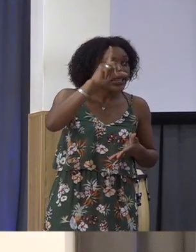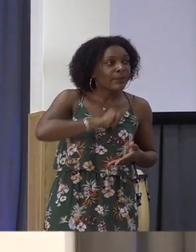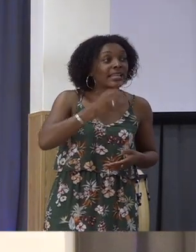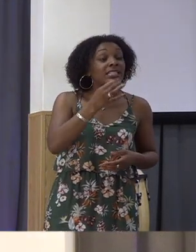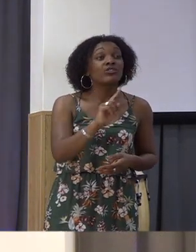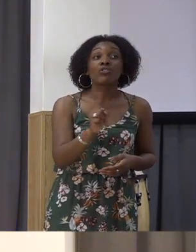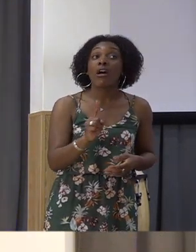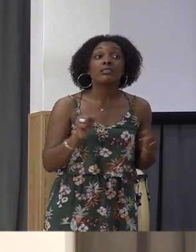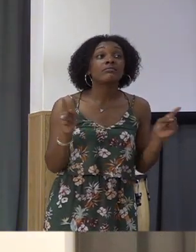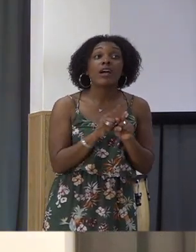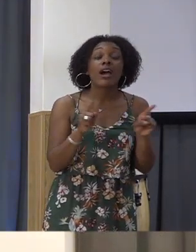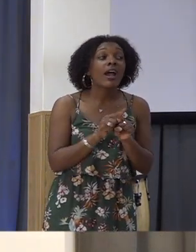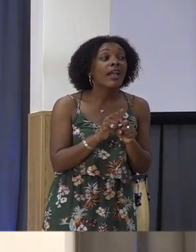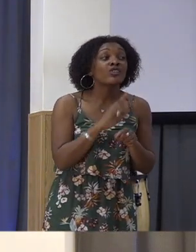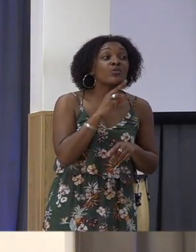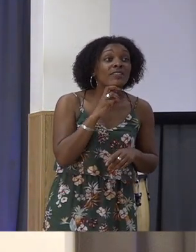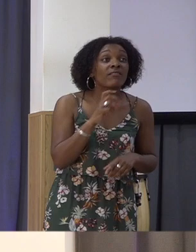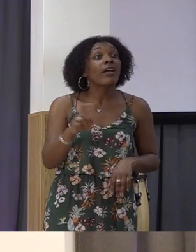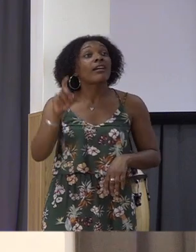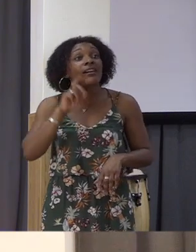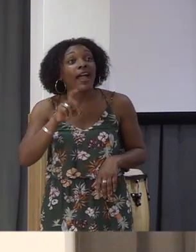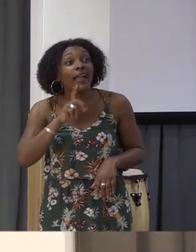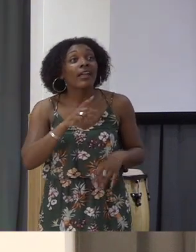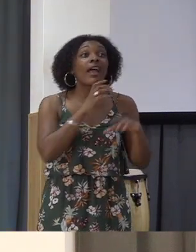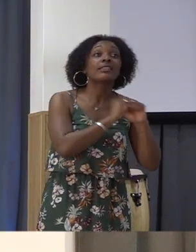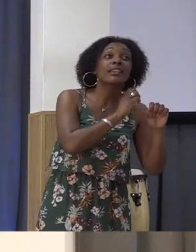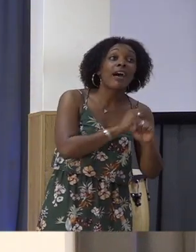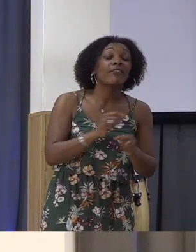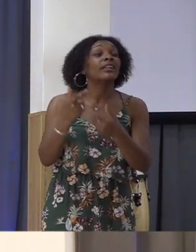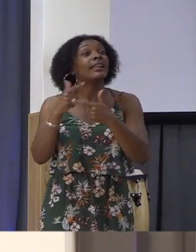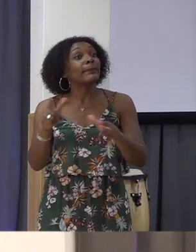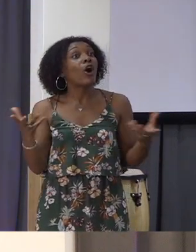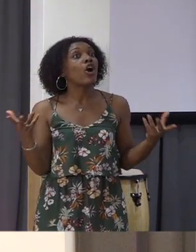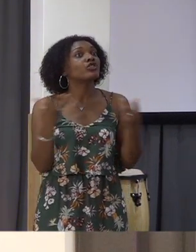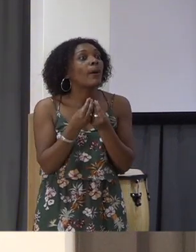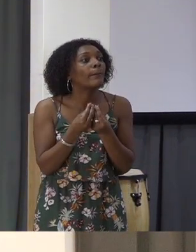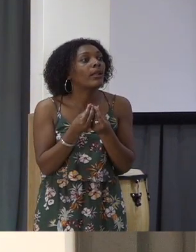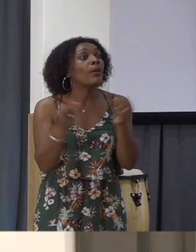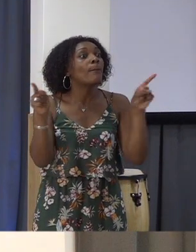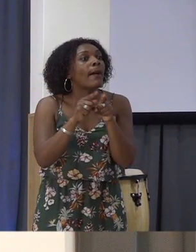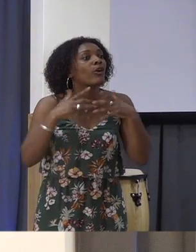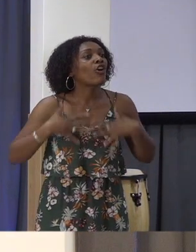Aussi éloignées que puissent être les situations, ces situations peuvent faire partie du même corps.